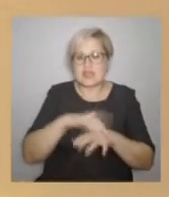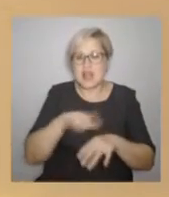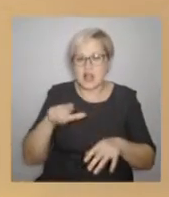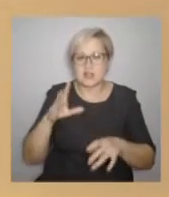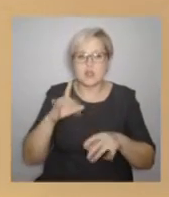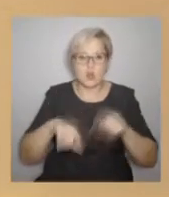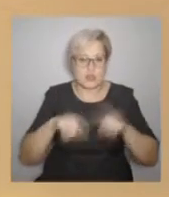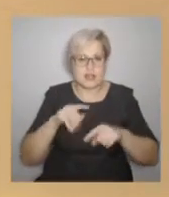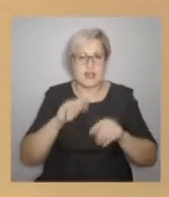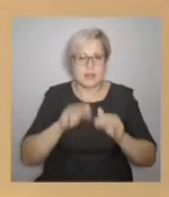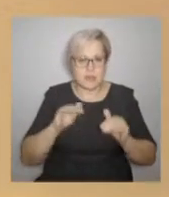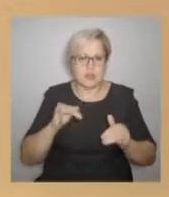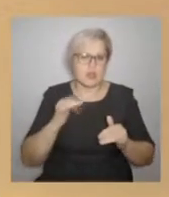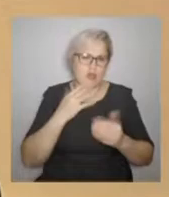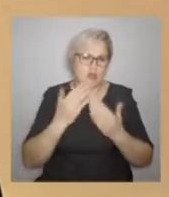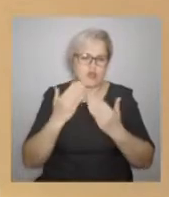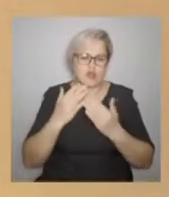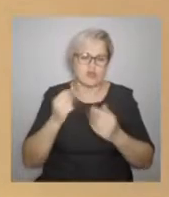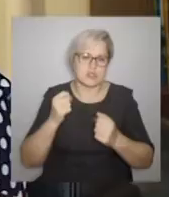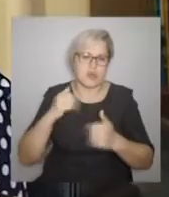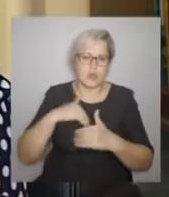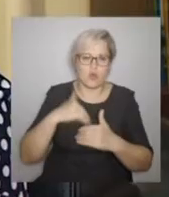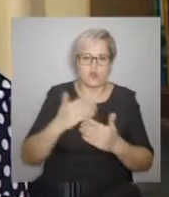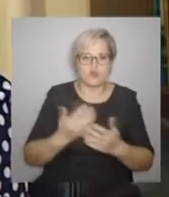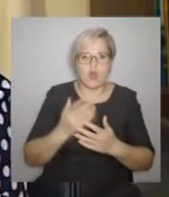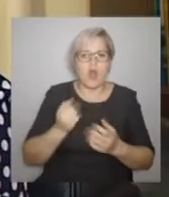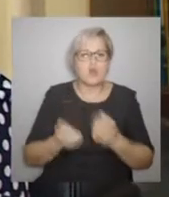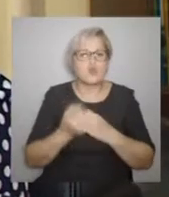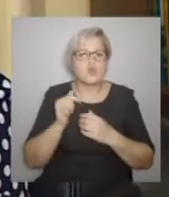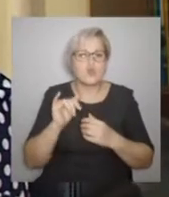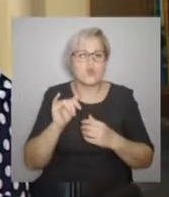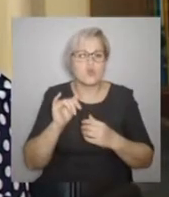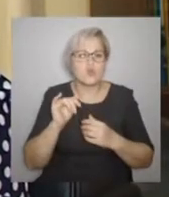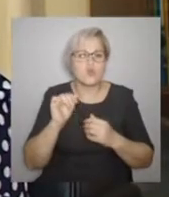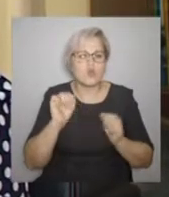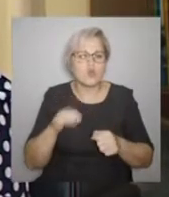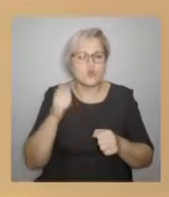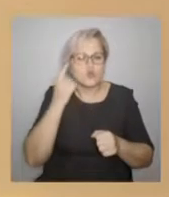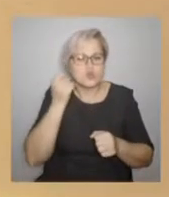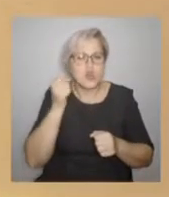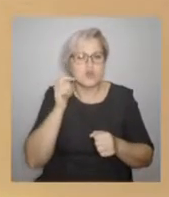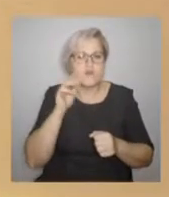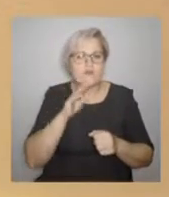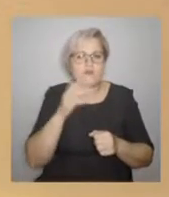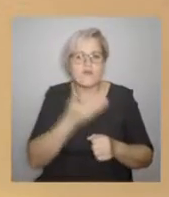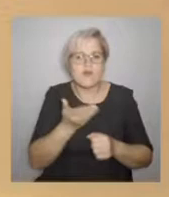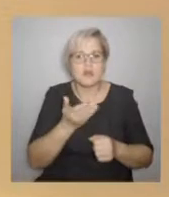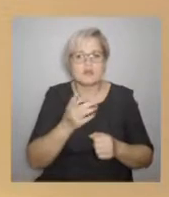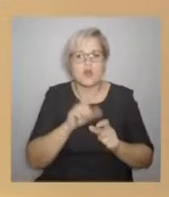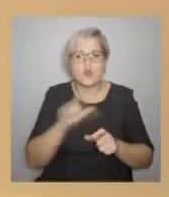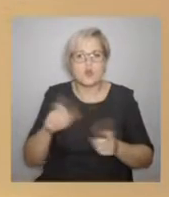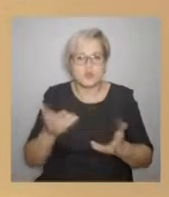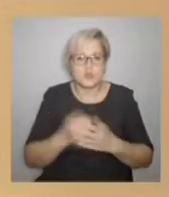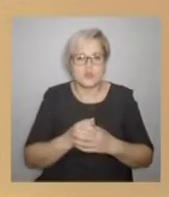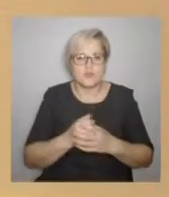Сколько человек вы можете принять в своем центре? До 30 человек. Деток мы можем принять. Они приходят по